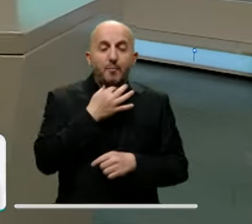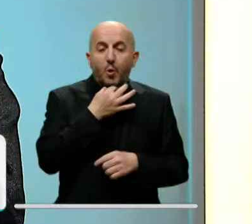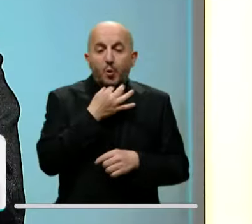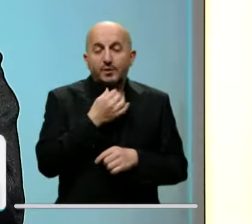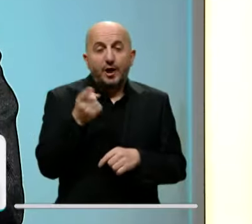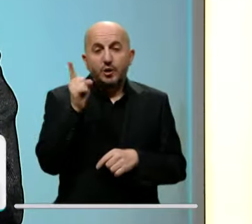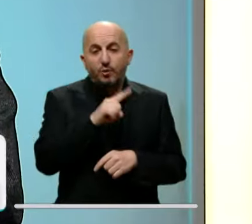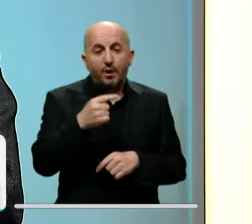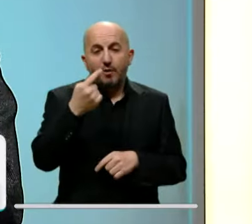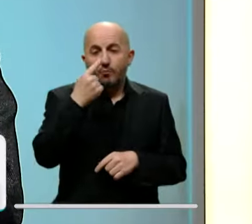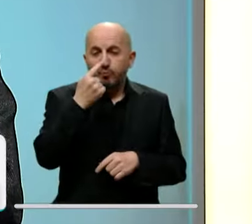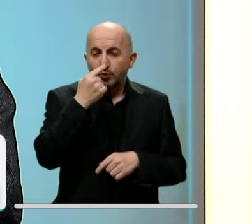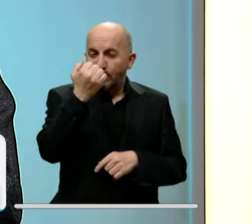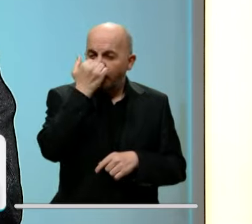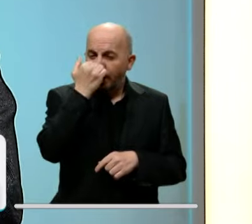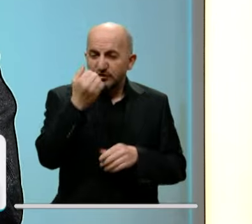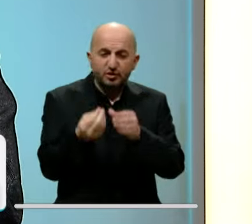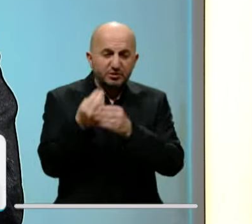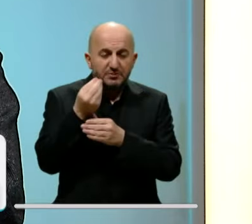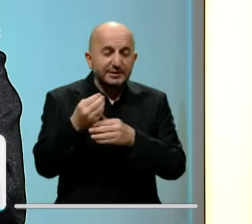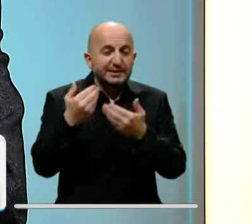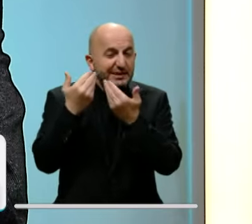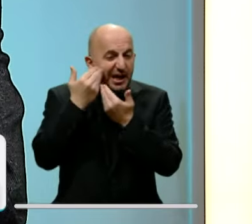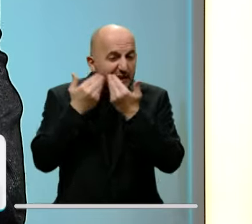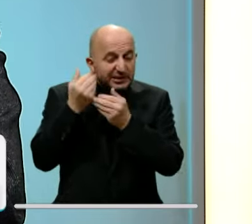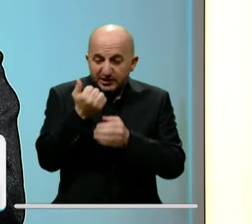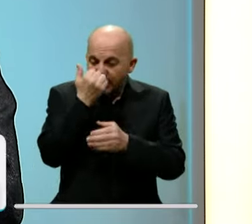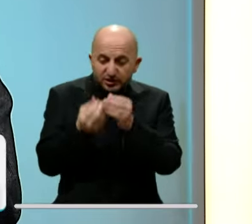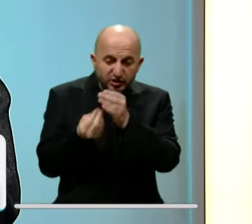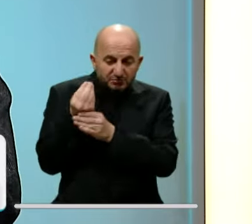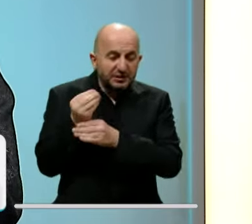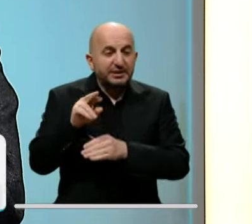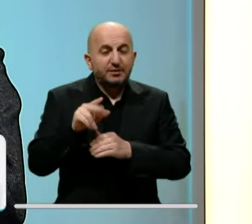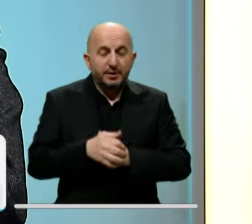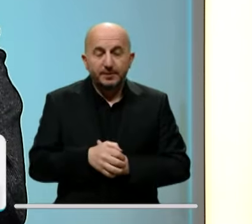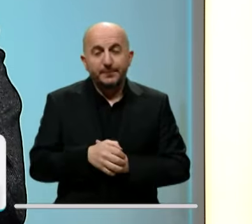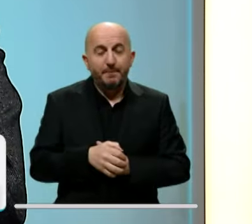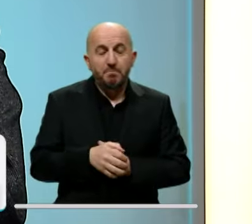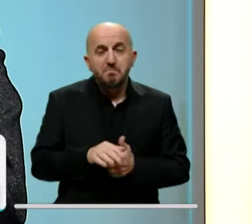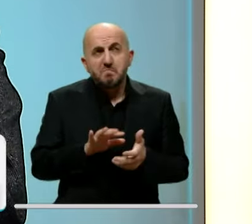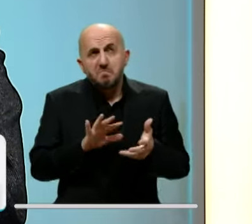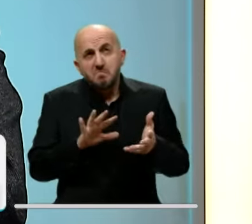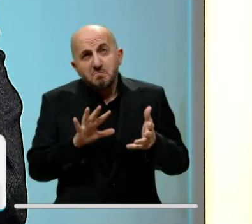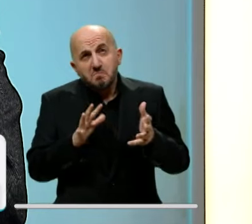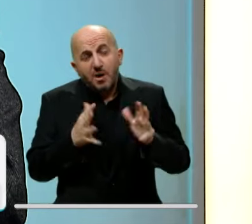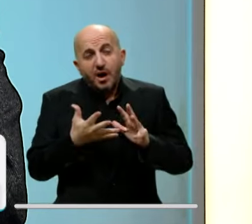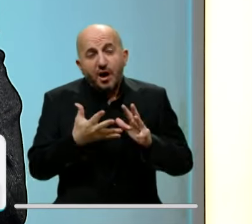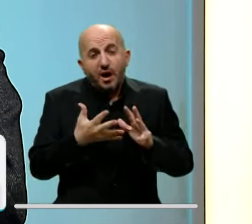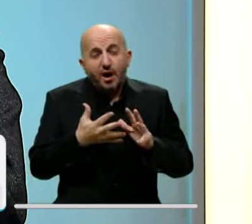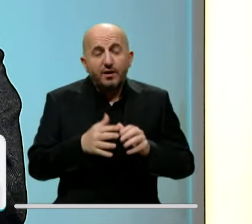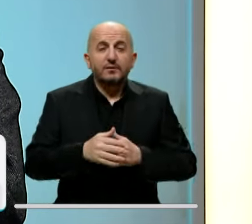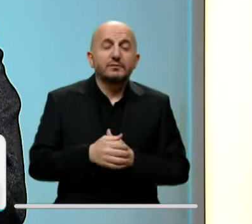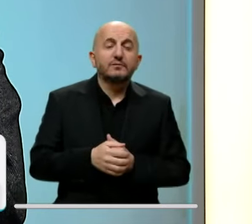kullanamıyorsun kanaması gibi bir yaranın kanaması gibi ya da Eee Efendim sülüsü